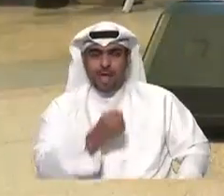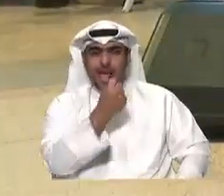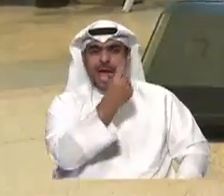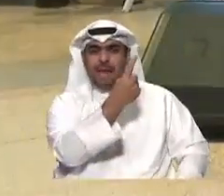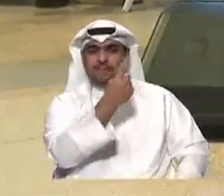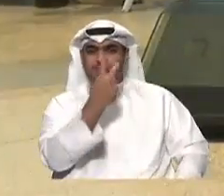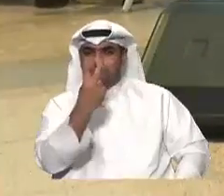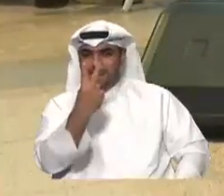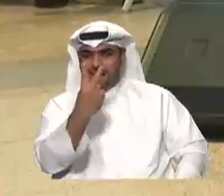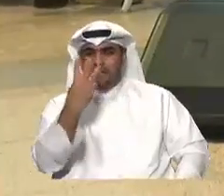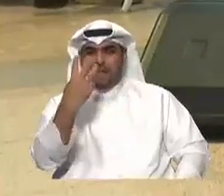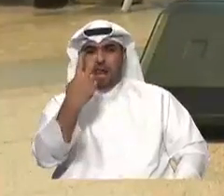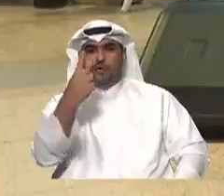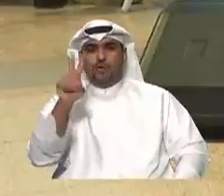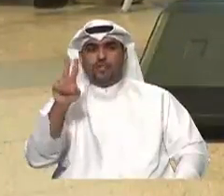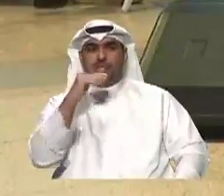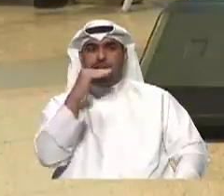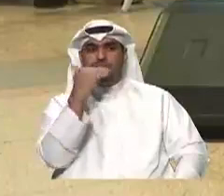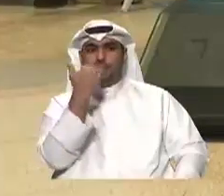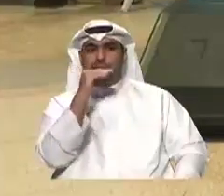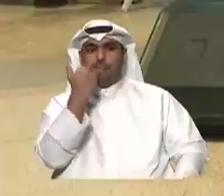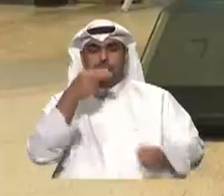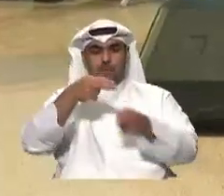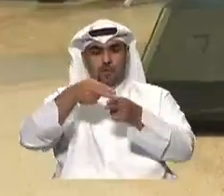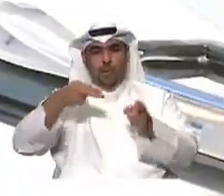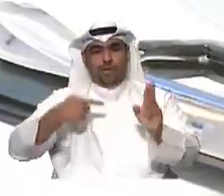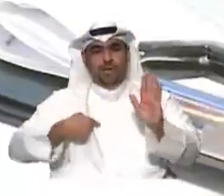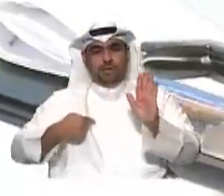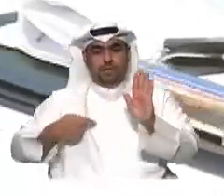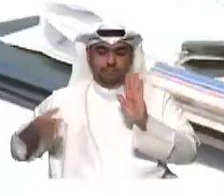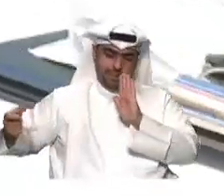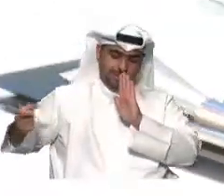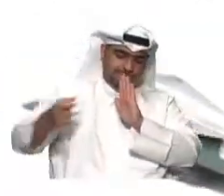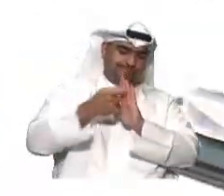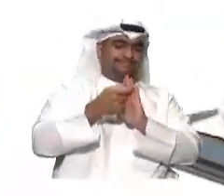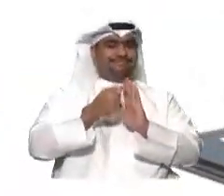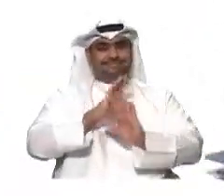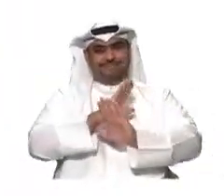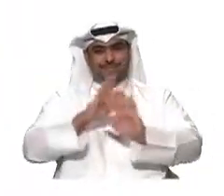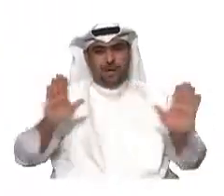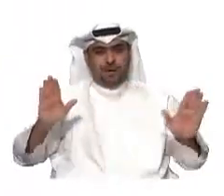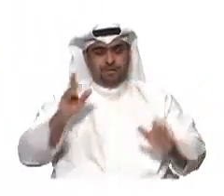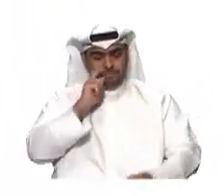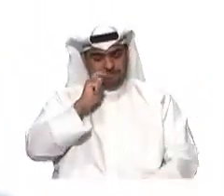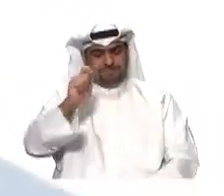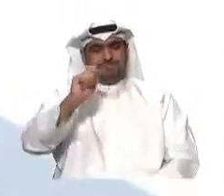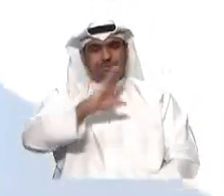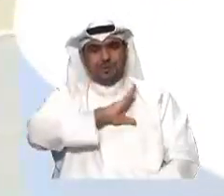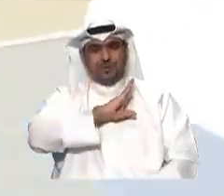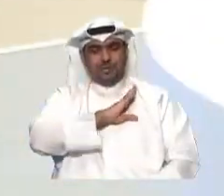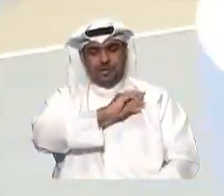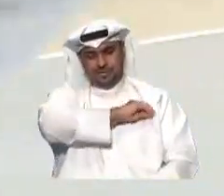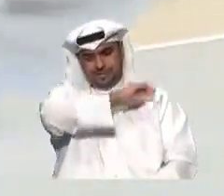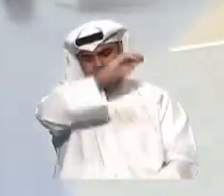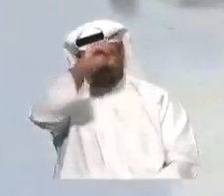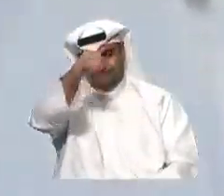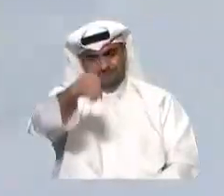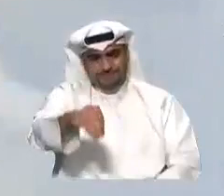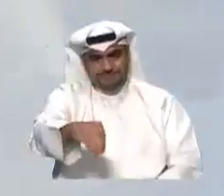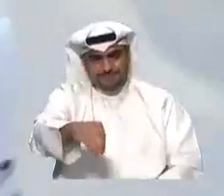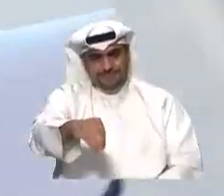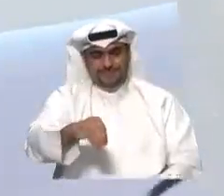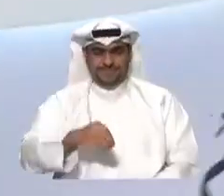1223 شاب كويتي إجمالي الذين بادروا في التسجيل بحملة كن منهم من أجل شرف